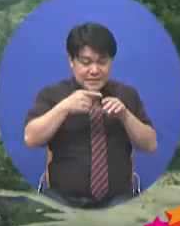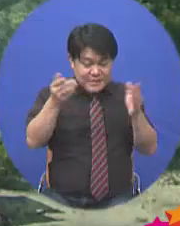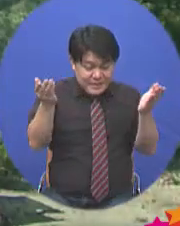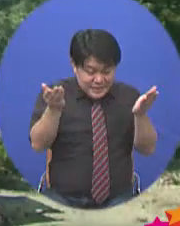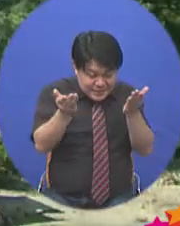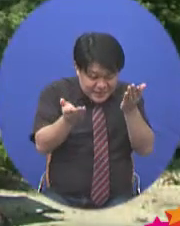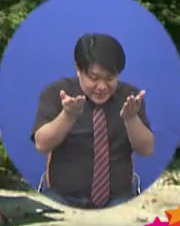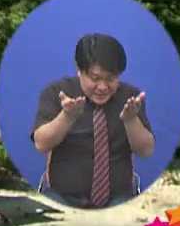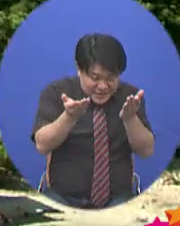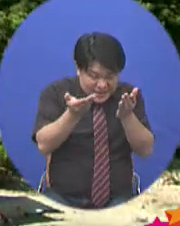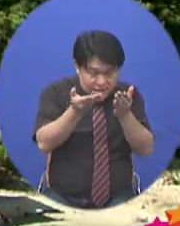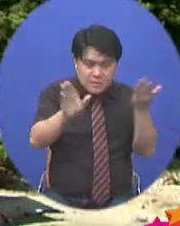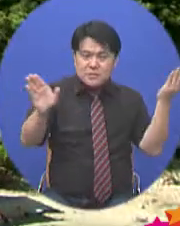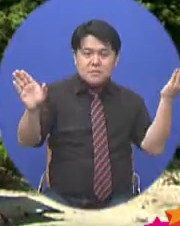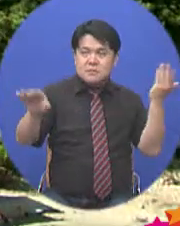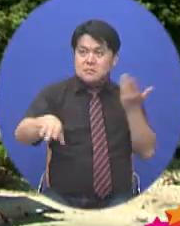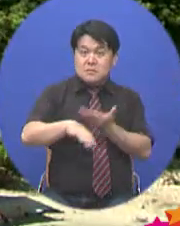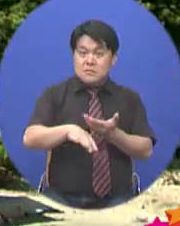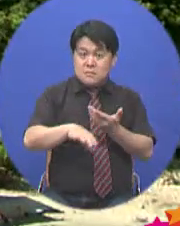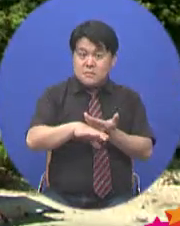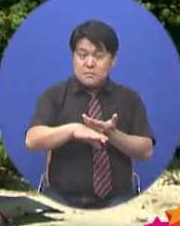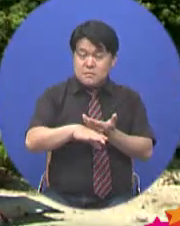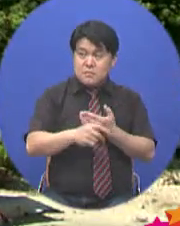귀한 밤을 섞지 않은